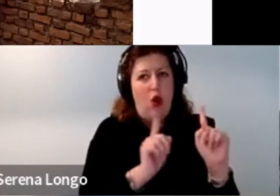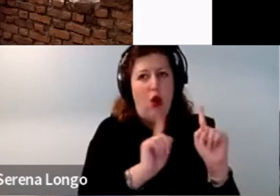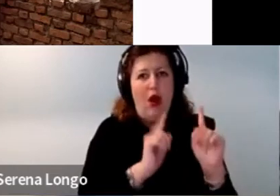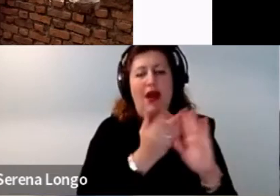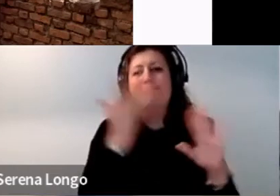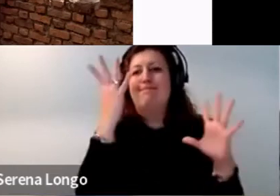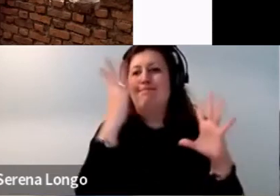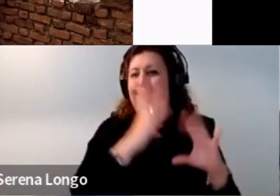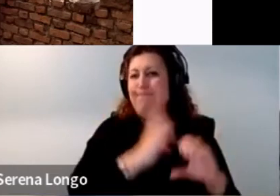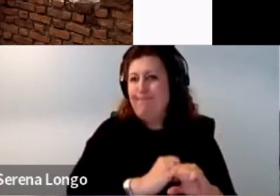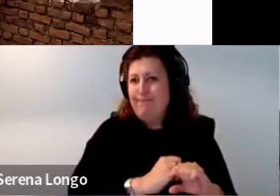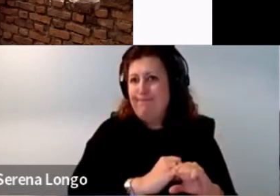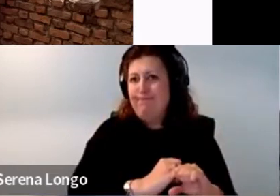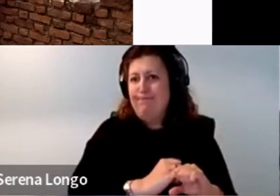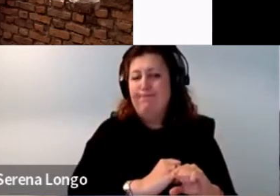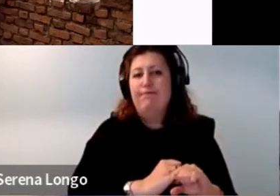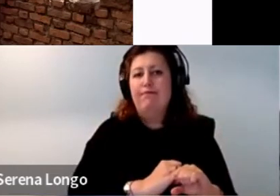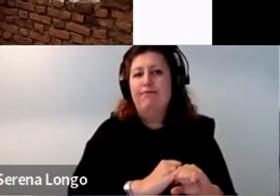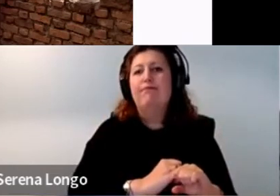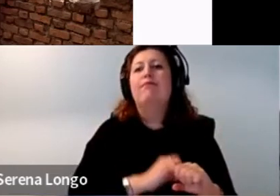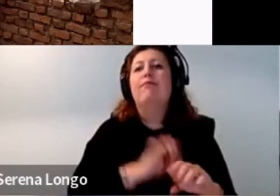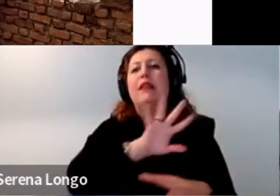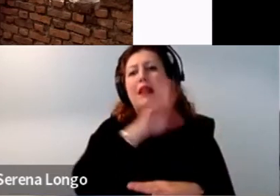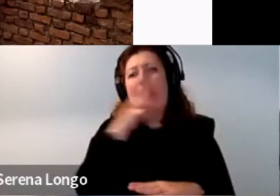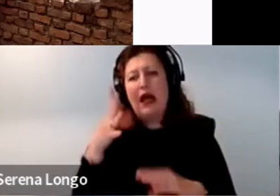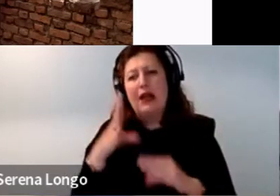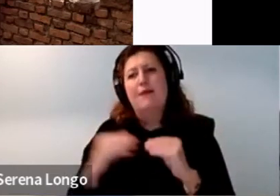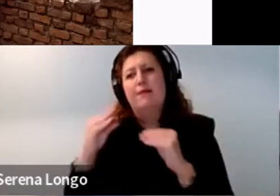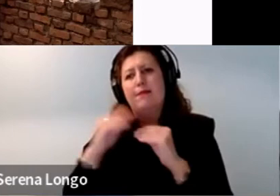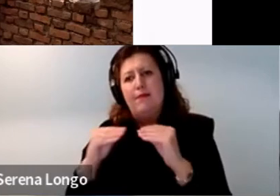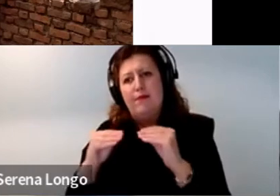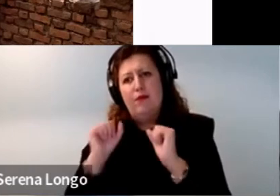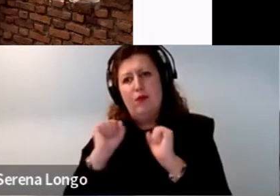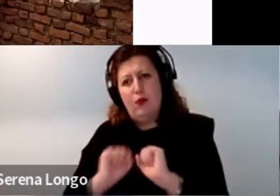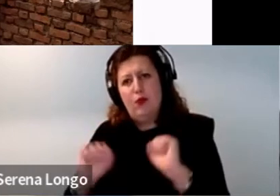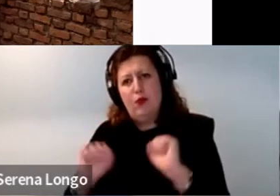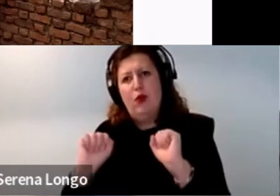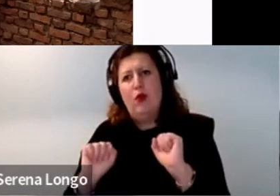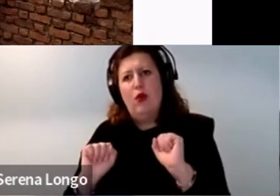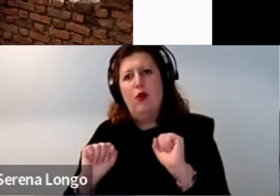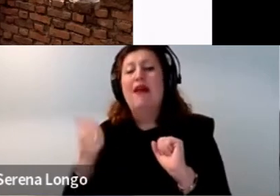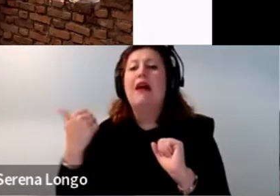o come nel caso dei bagni, perché le partizioni tra i vari bagni